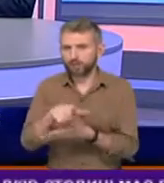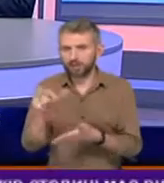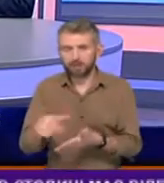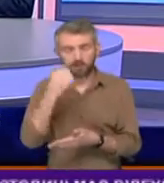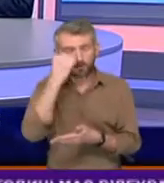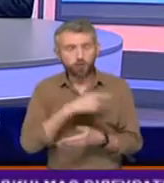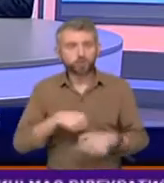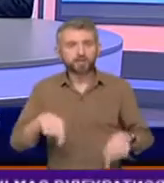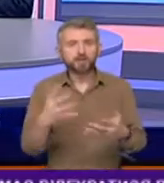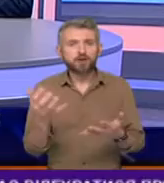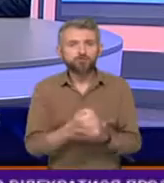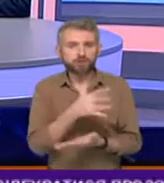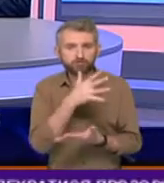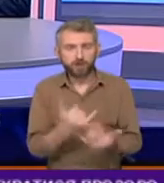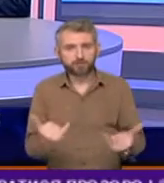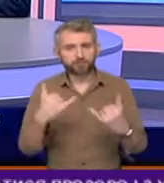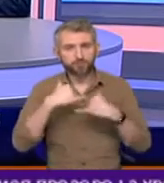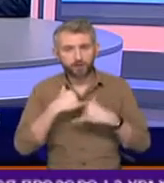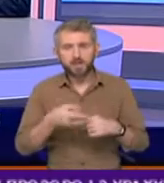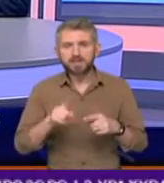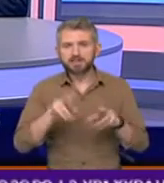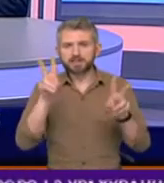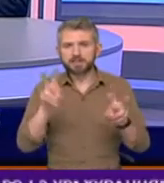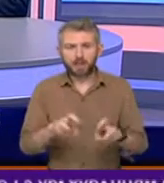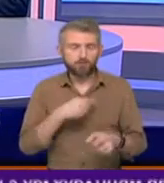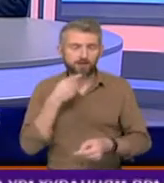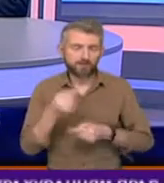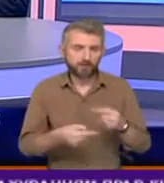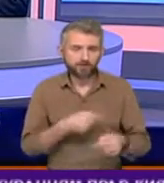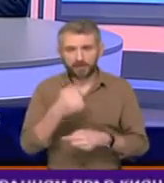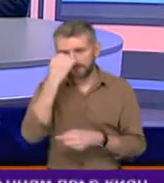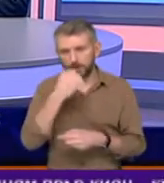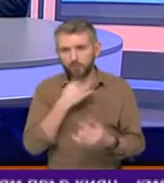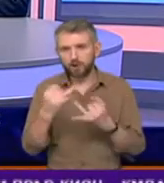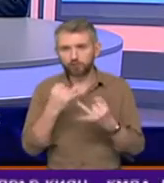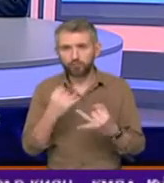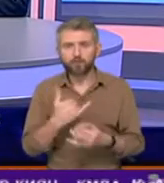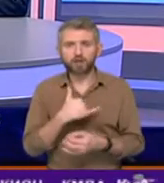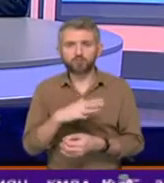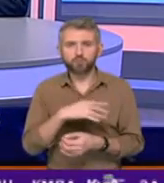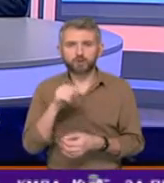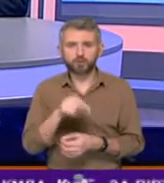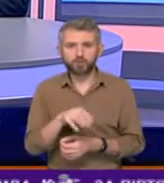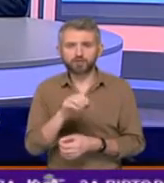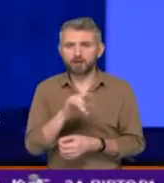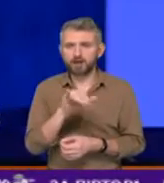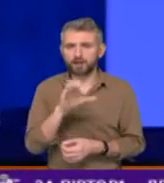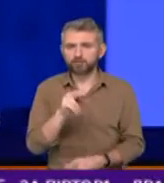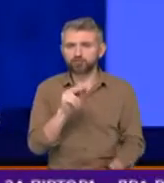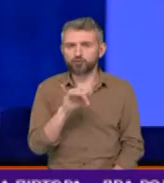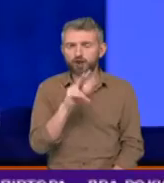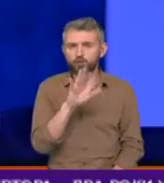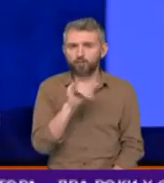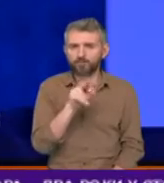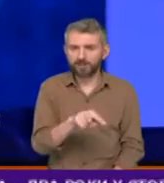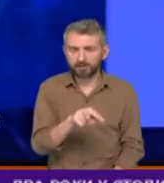знайшли можливість і час завітали до нас в студії. Дійсно, ці теми безкінечні. Я дякую за розмову. В нас були в цей момент в студії Тарас Чорновіл, політичний